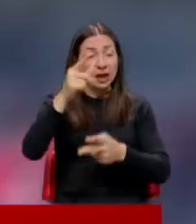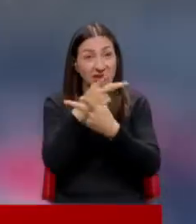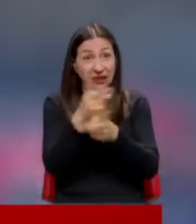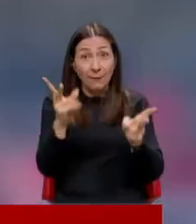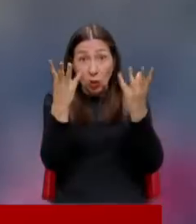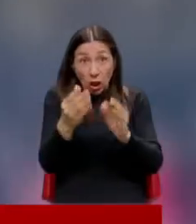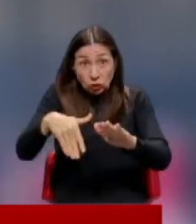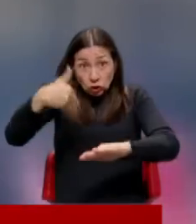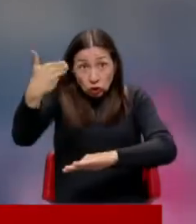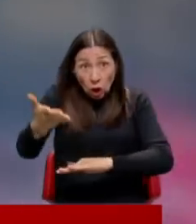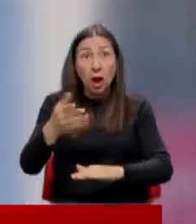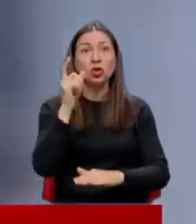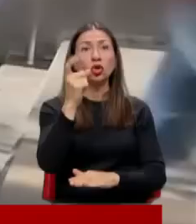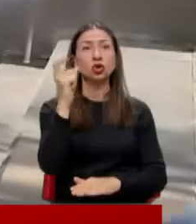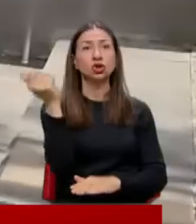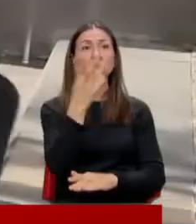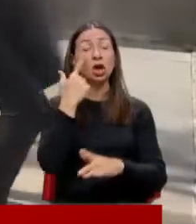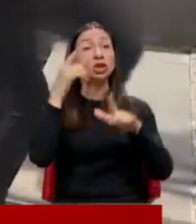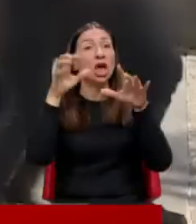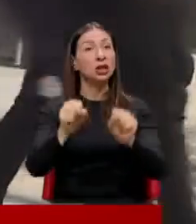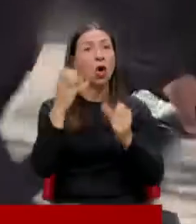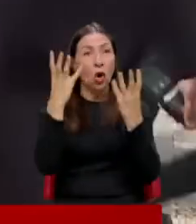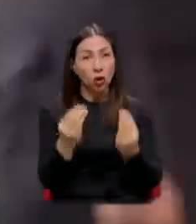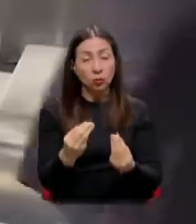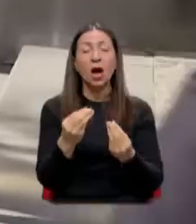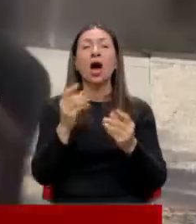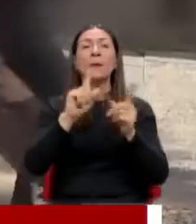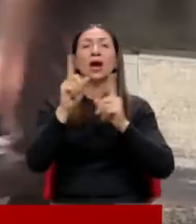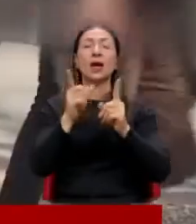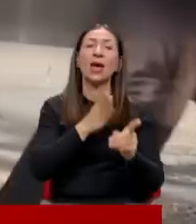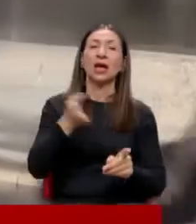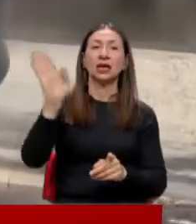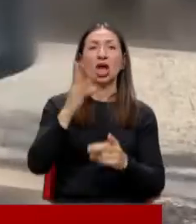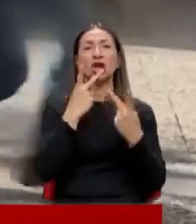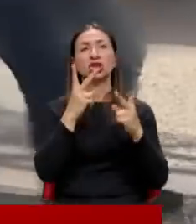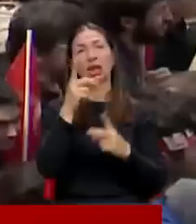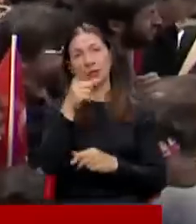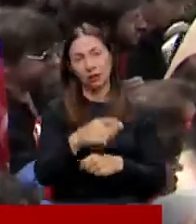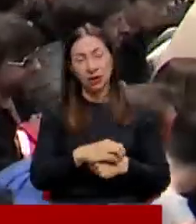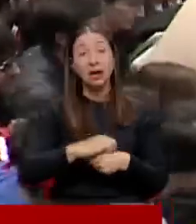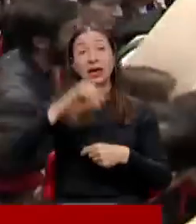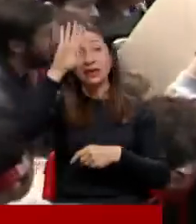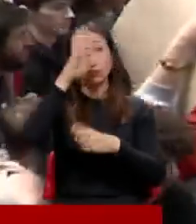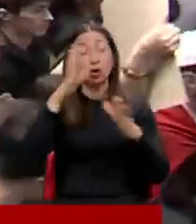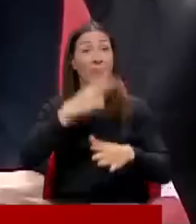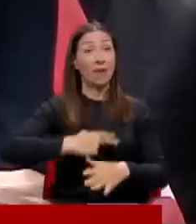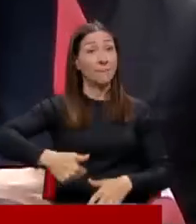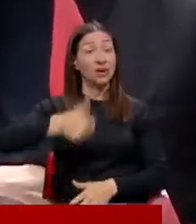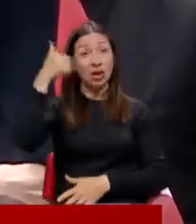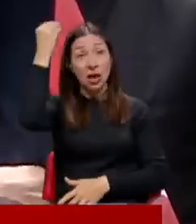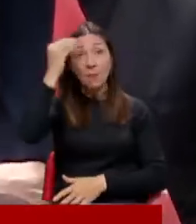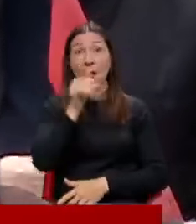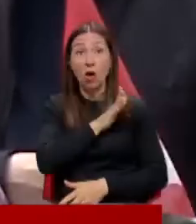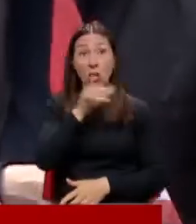serbest kaldıktan sonra 9 kişinin daha gözaltına alınıp adliyeye sevk edildiği açıklandı. İstanbul Büyükşehir Belediye